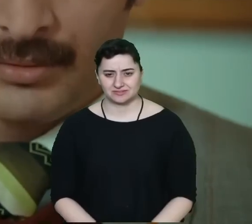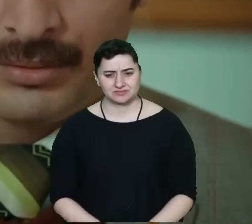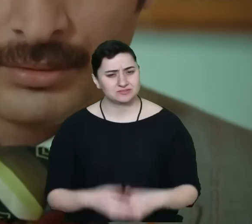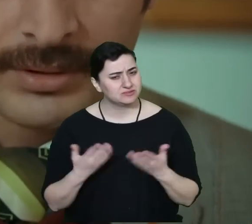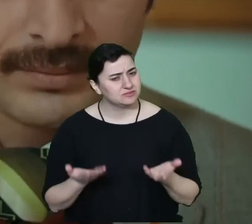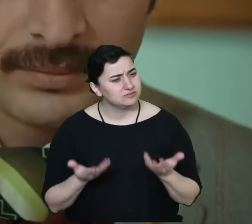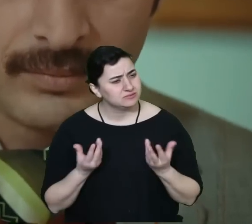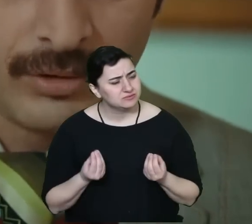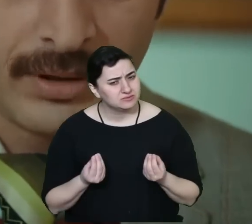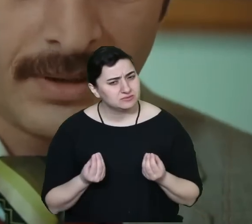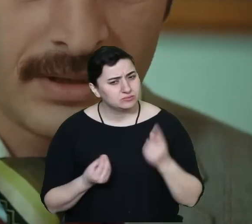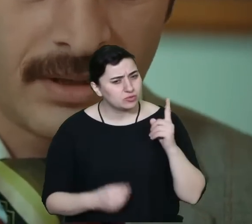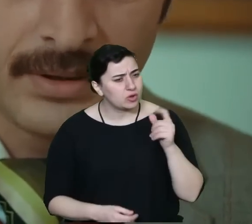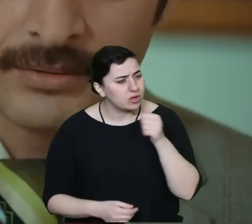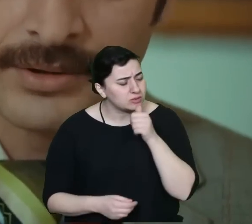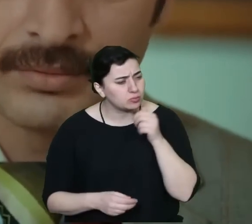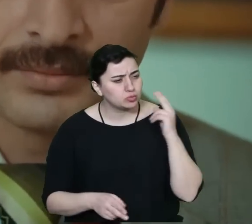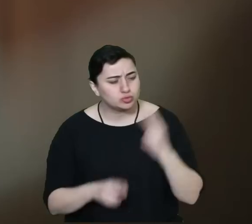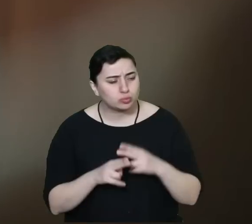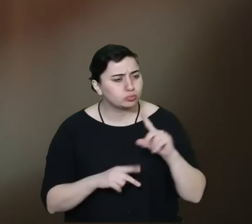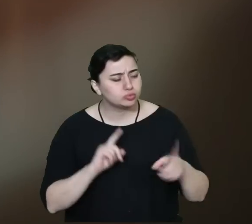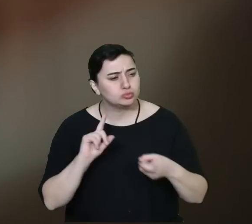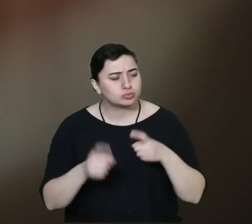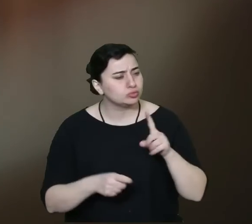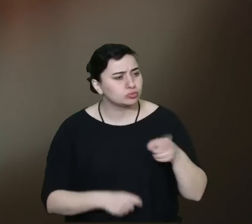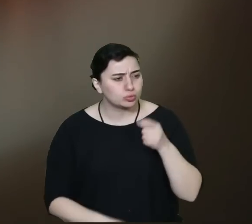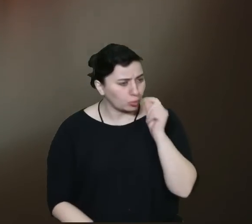Ya nasıl oluyor da bu adam her şeyi bir an önce bulabiliyor?